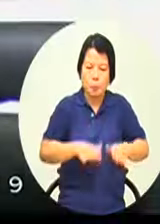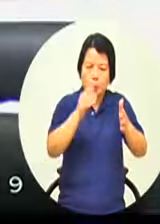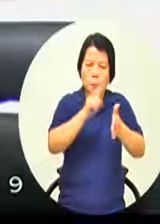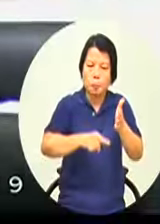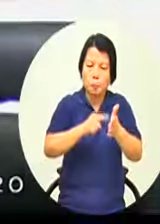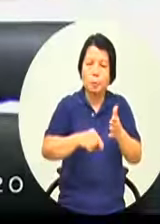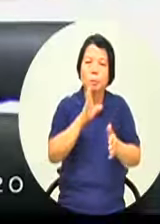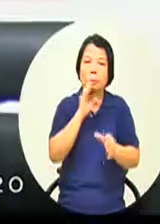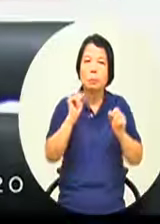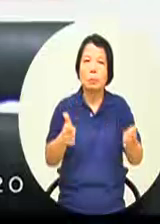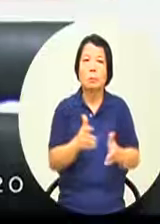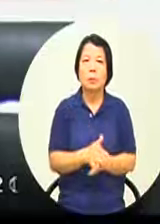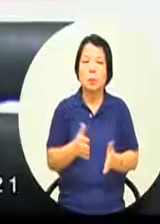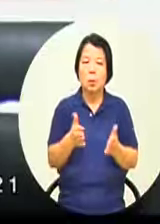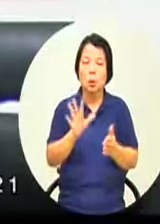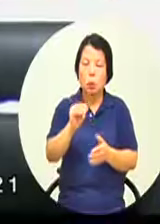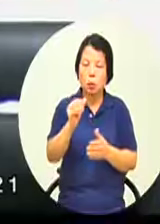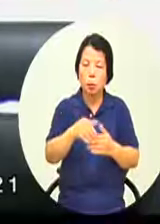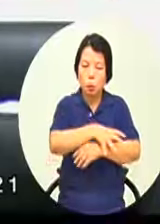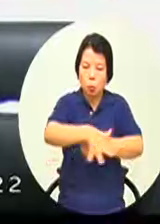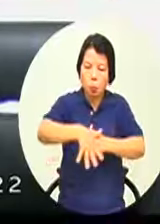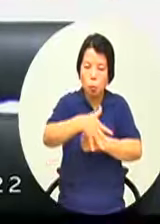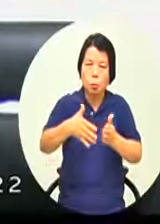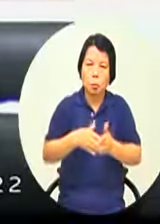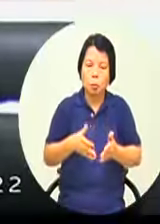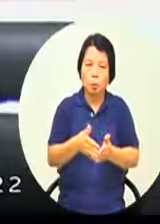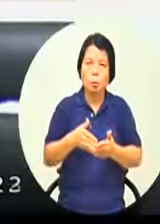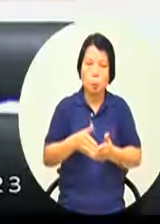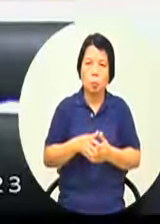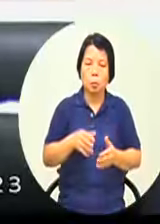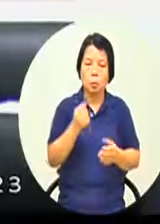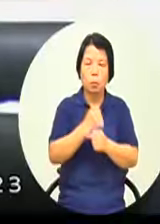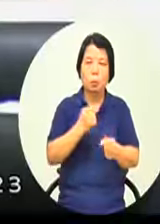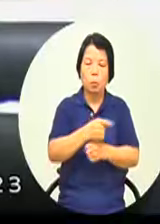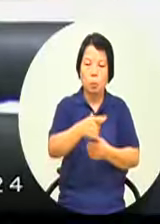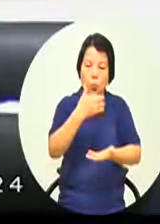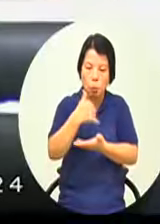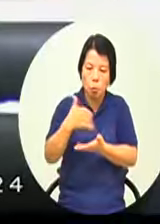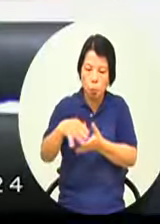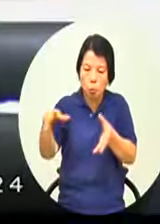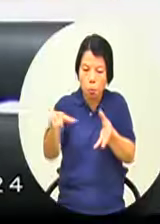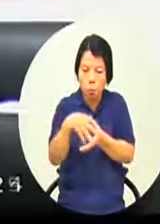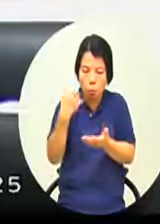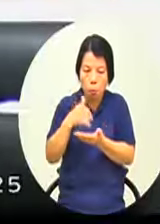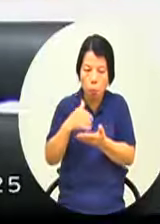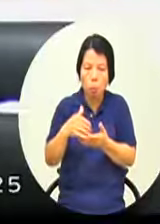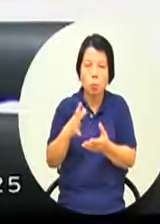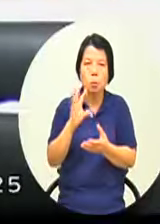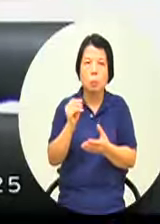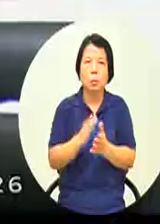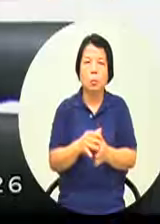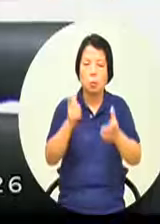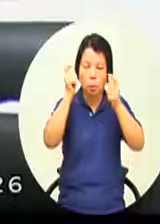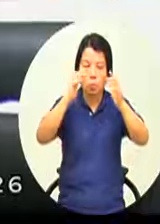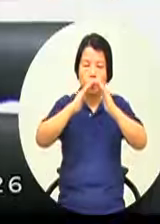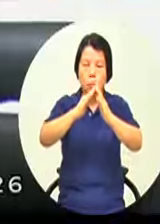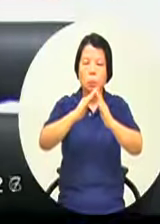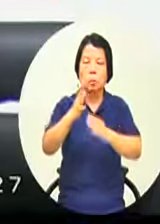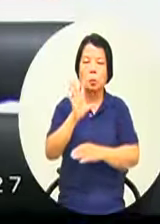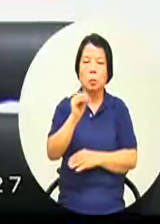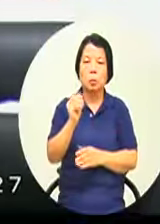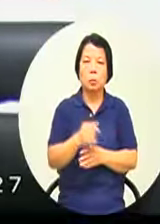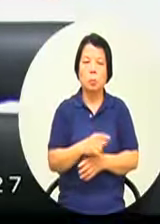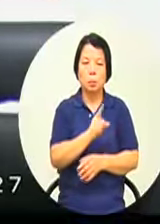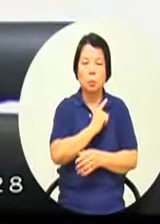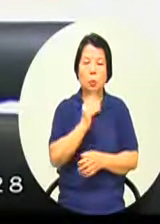势？你们有没有去跟其他局处要求他们要做一下统计？有没有？高雄市政府现在有没有这样的数据？ 这个我们自